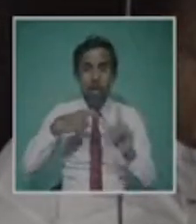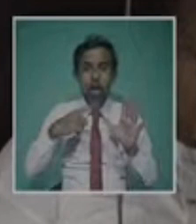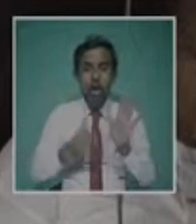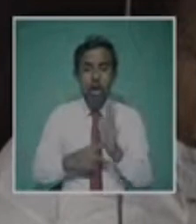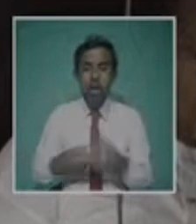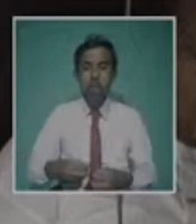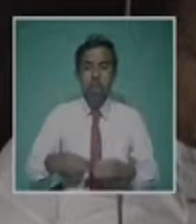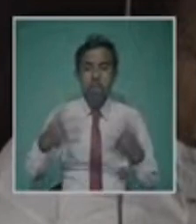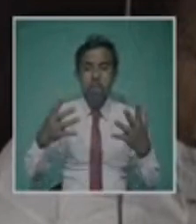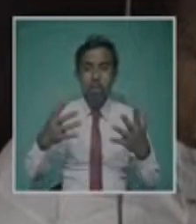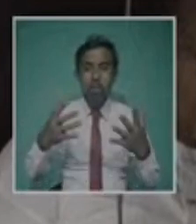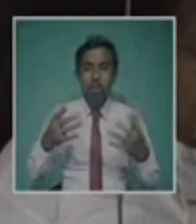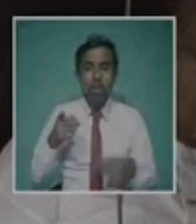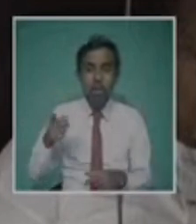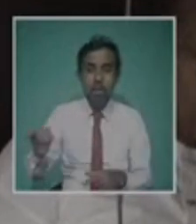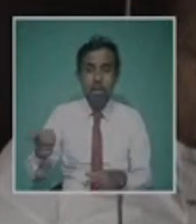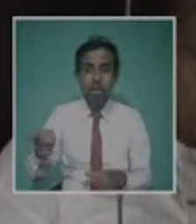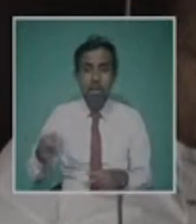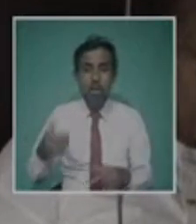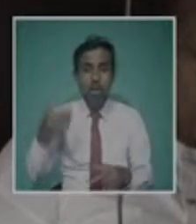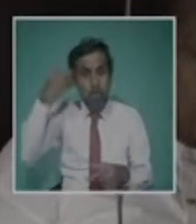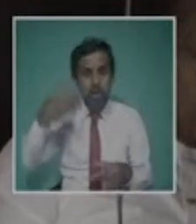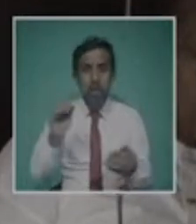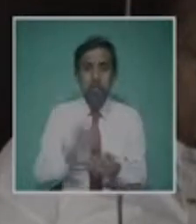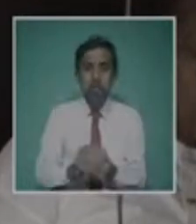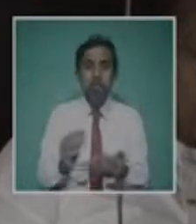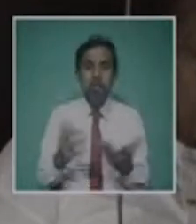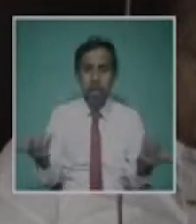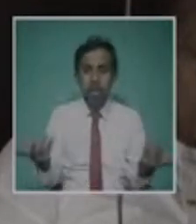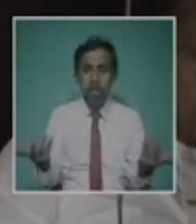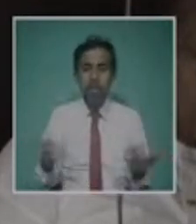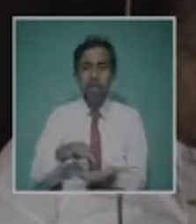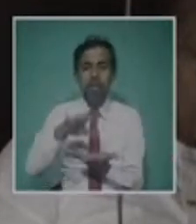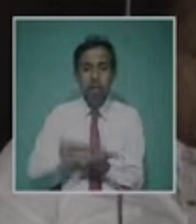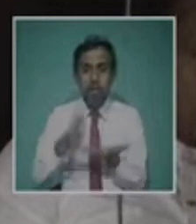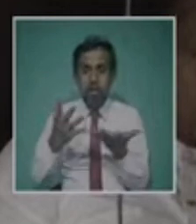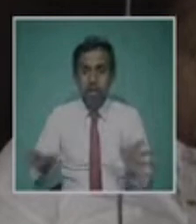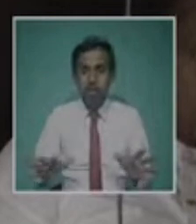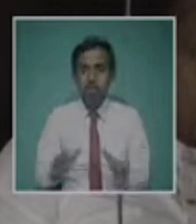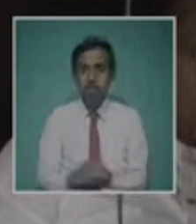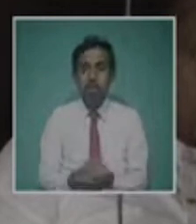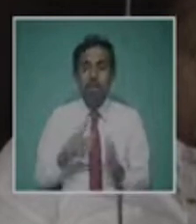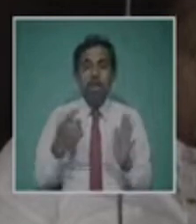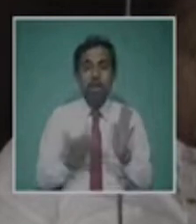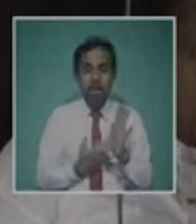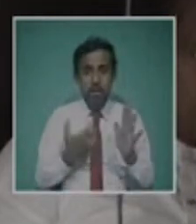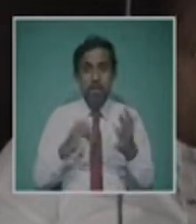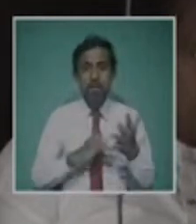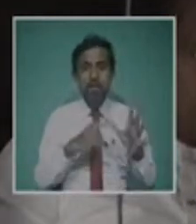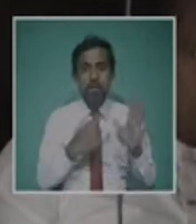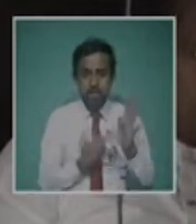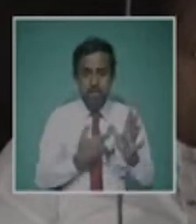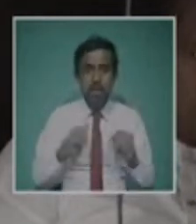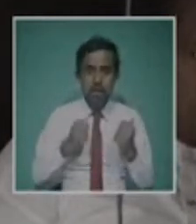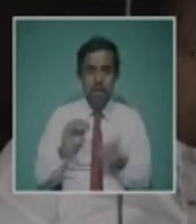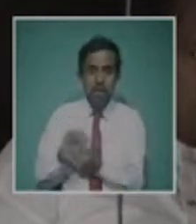බෝම්බ සිද්ධියේදී එතන ඒ මලසිරුර තිබුණේ නැහැයි කියන එක තහවුරු වුණා. ඒක කියන්නේ සාරා ජස්මින් ඉන්නවා. ඊළඟට දැන්